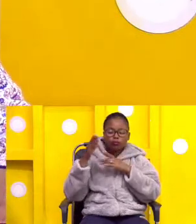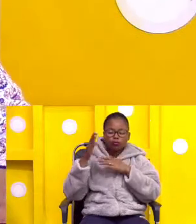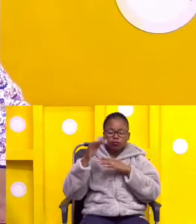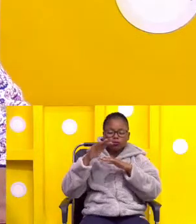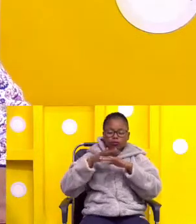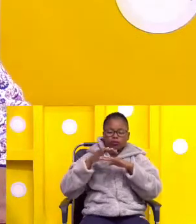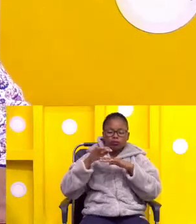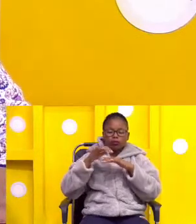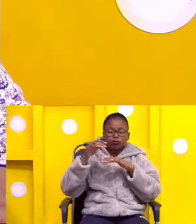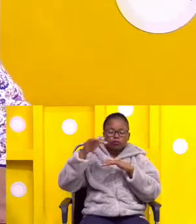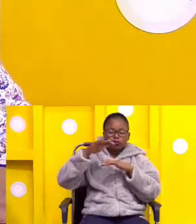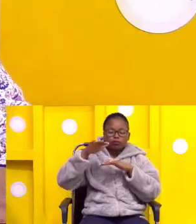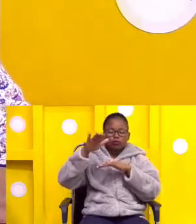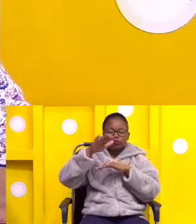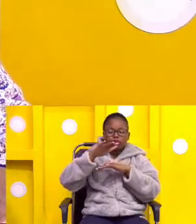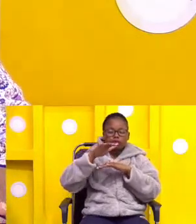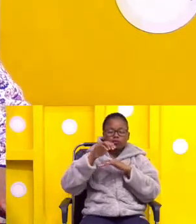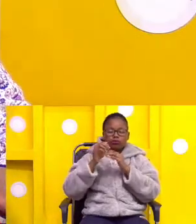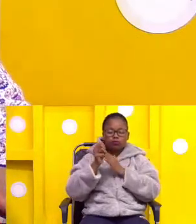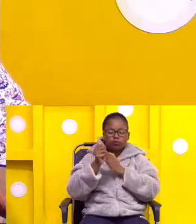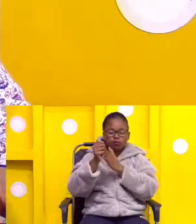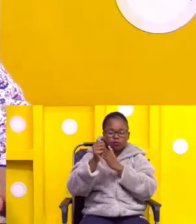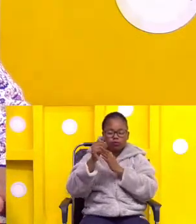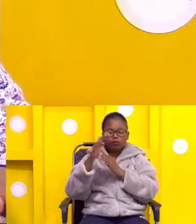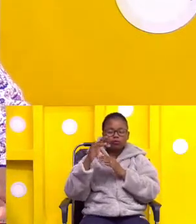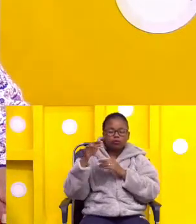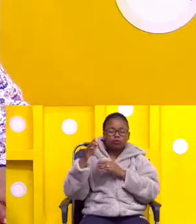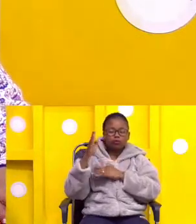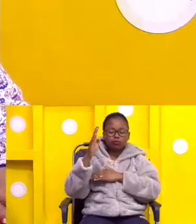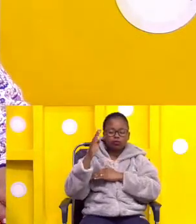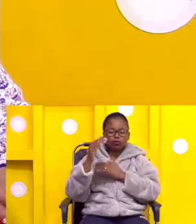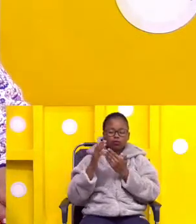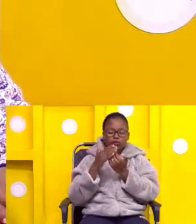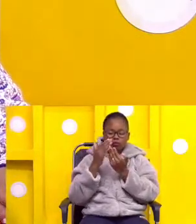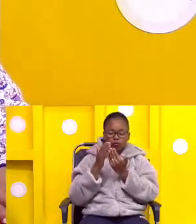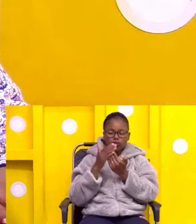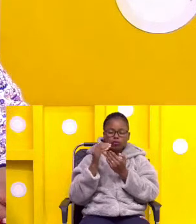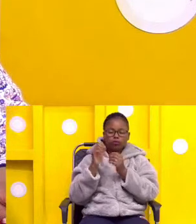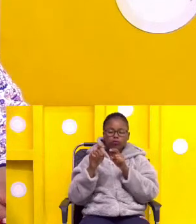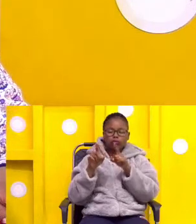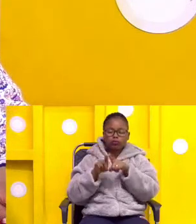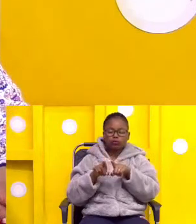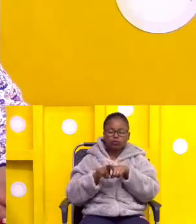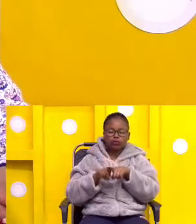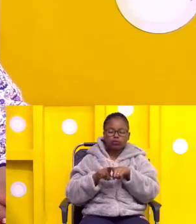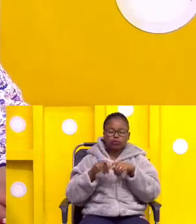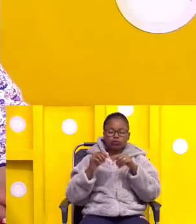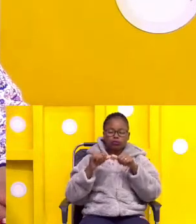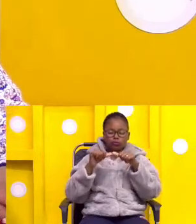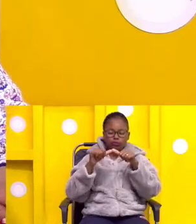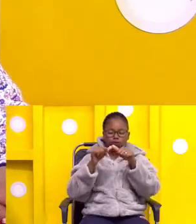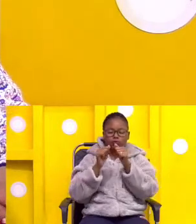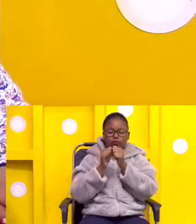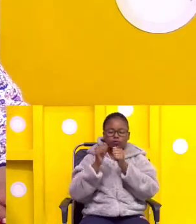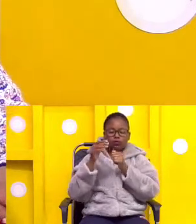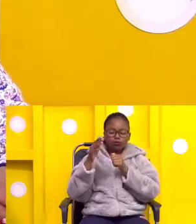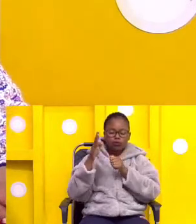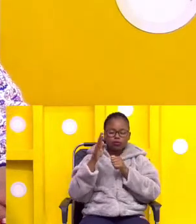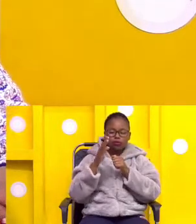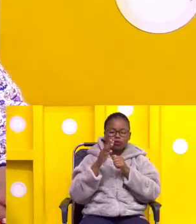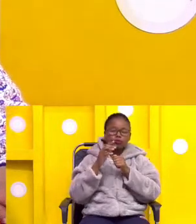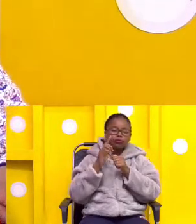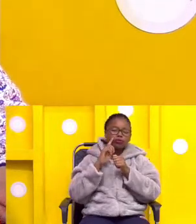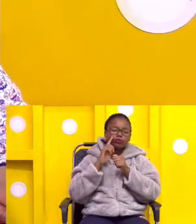igoro leanyu. Mutogolio ni gai. Mureithio ni gai. Mumenyelero ni gai. Na mutolio ni gai. Tuona